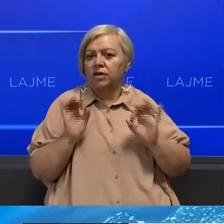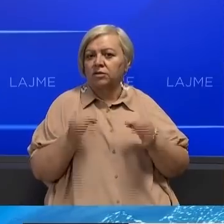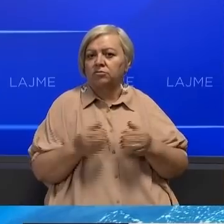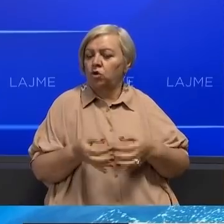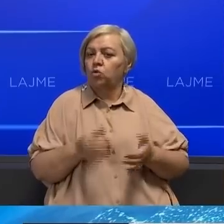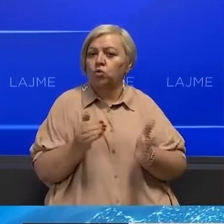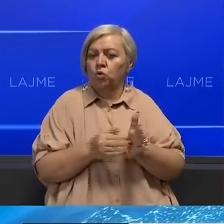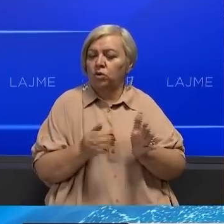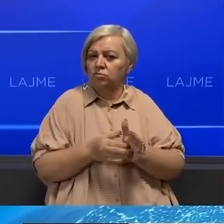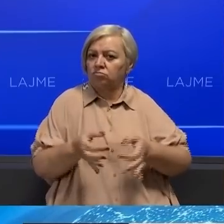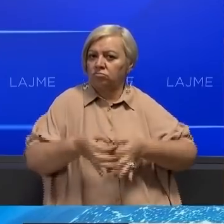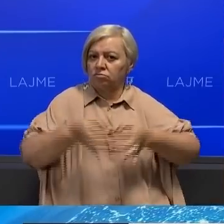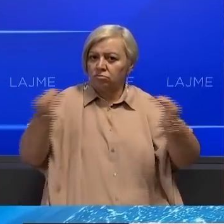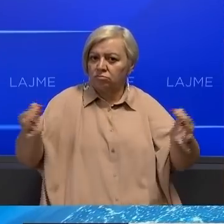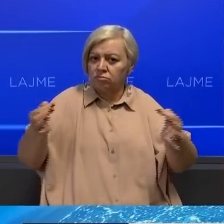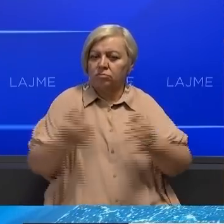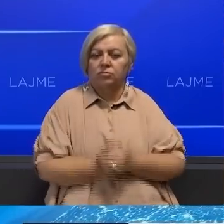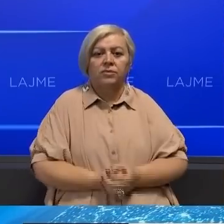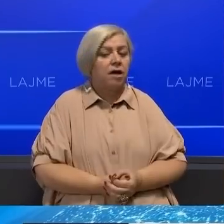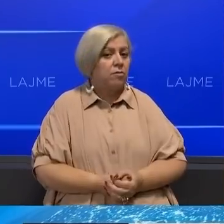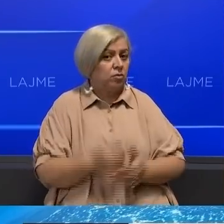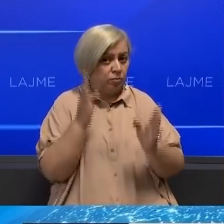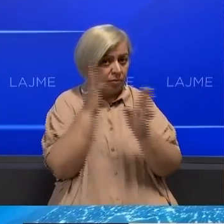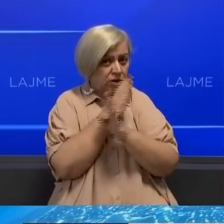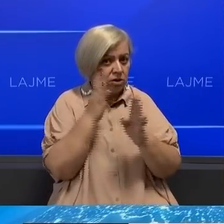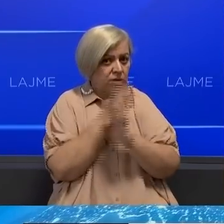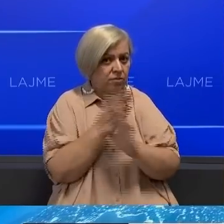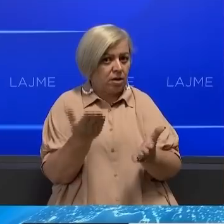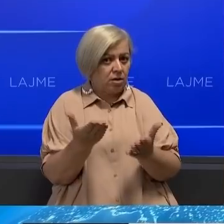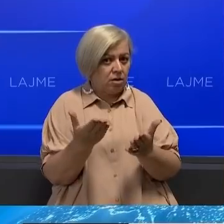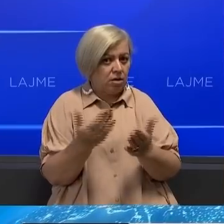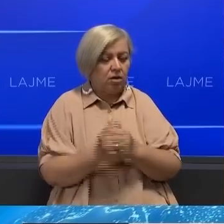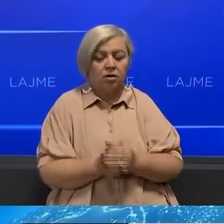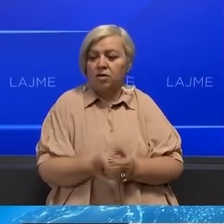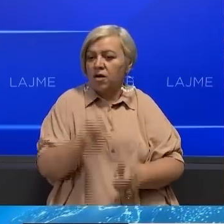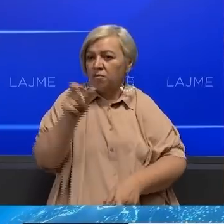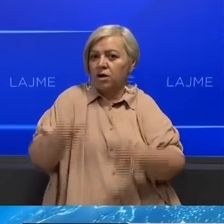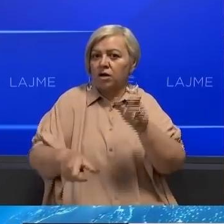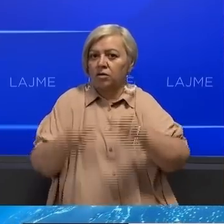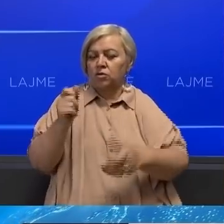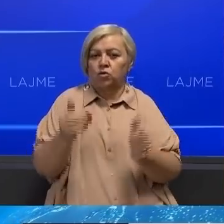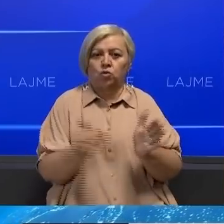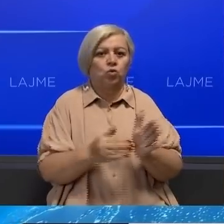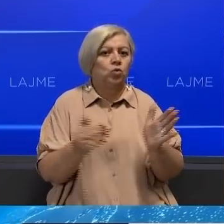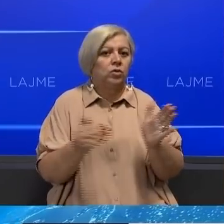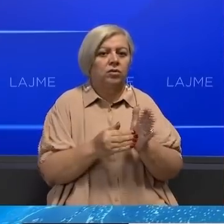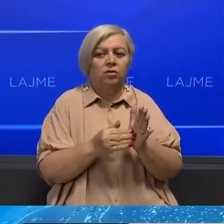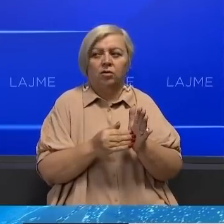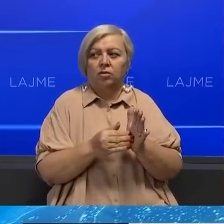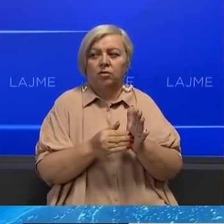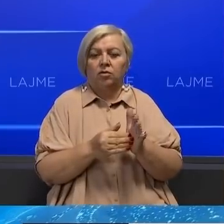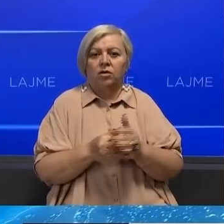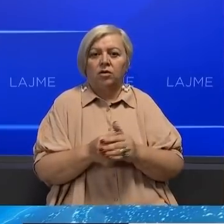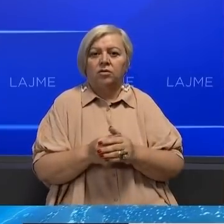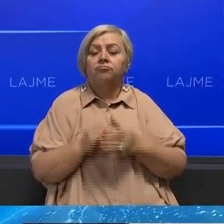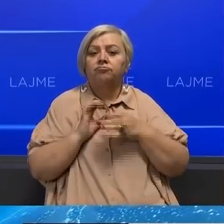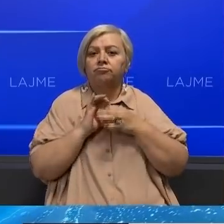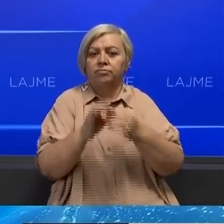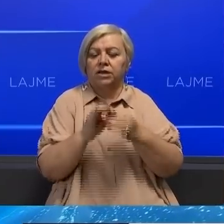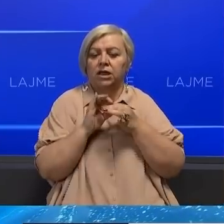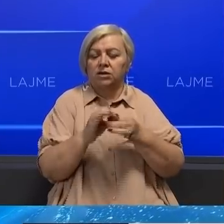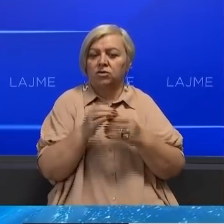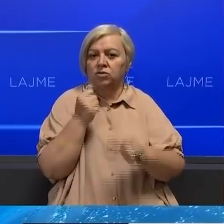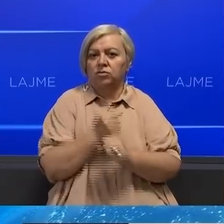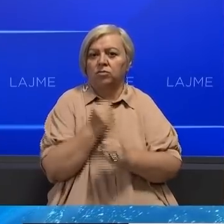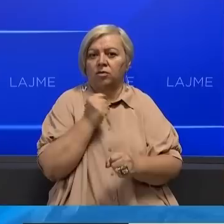transparente dhe vëzhgimet apo përgjimet e personaliteteve të ndryshme duhet të bëhen ngusht me veprimet për